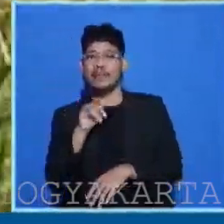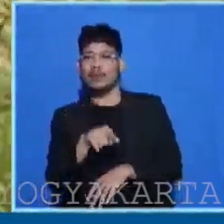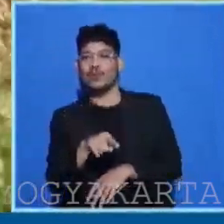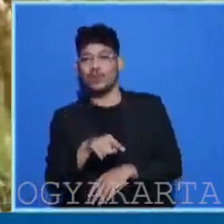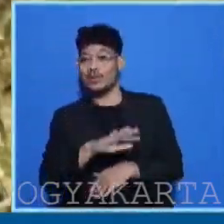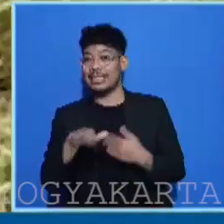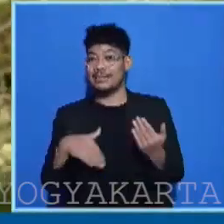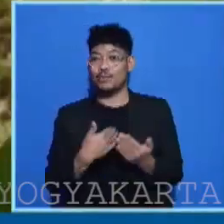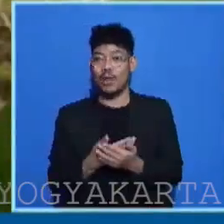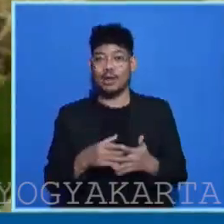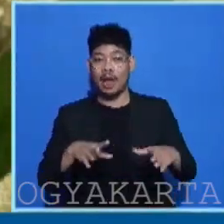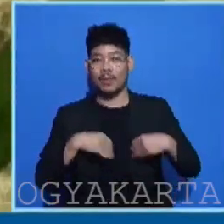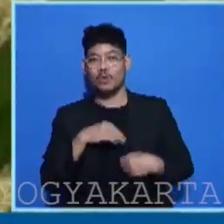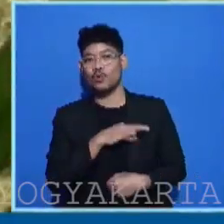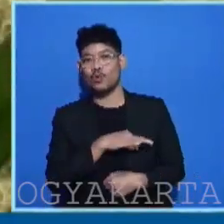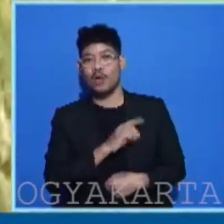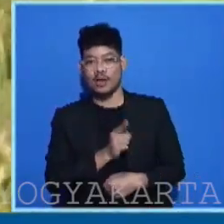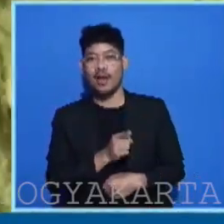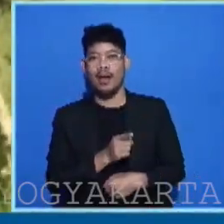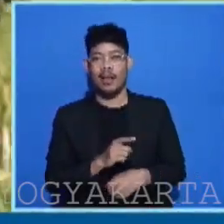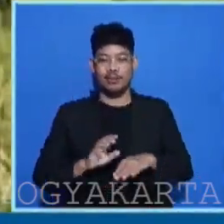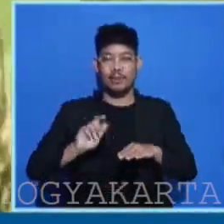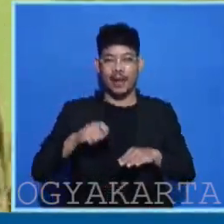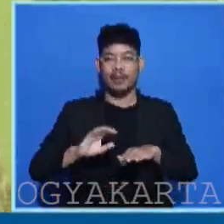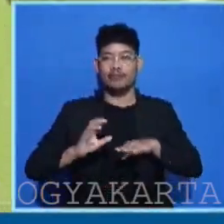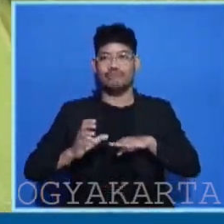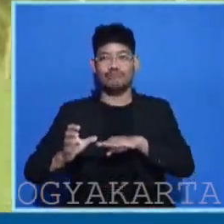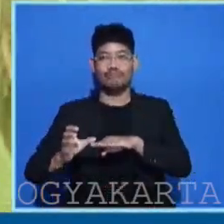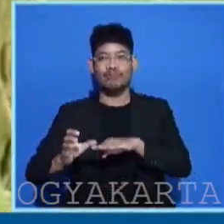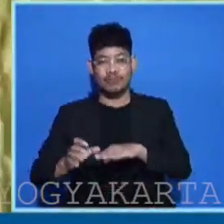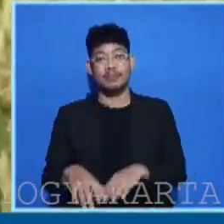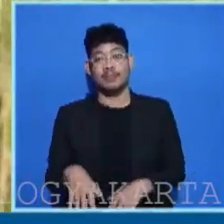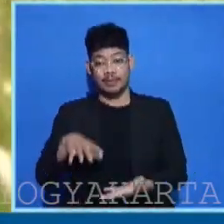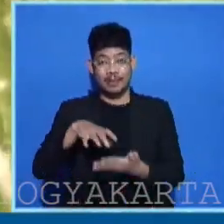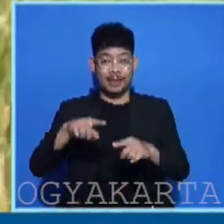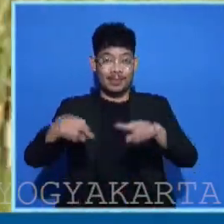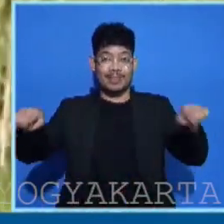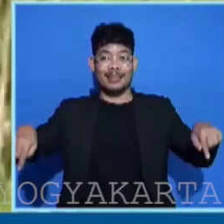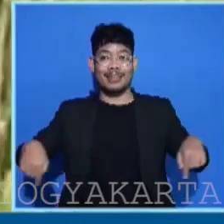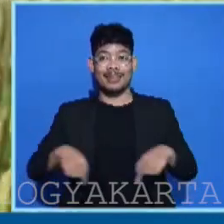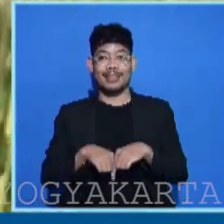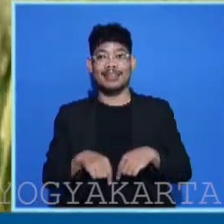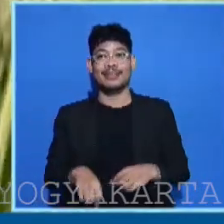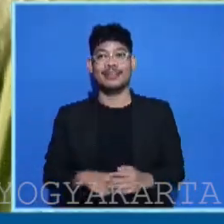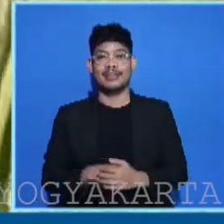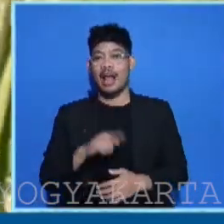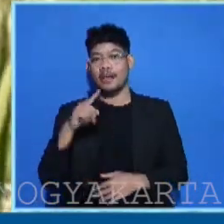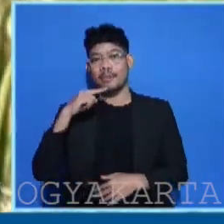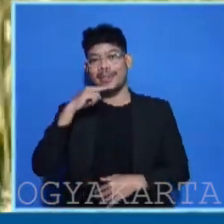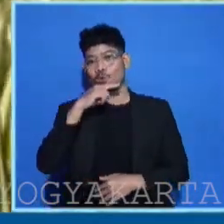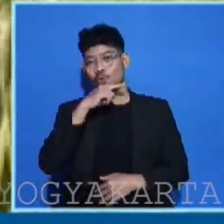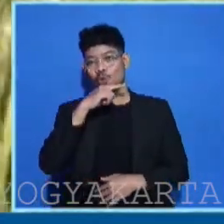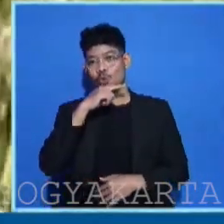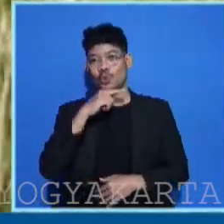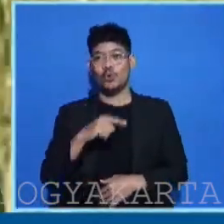tani. Menawi padatanipun setunggal hektar lahan pesepinan betahaken wedal enggo semingguan kanthi sedasanan tenaga